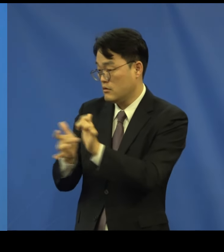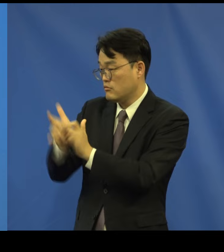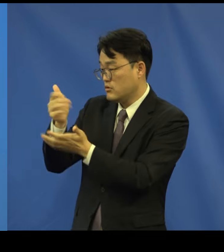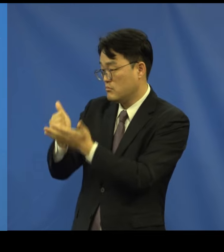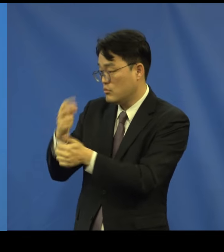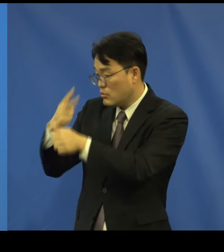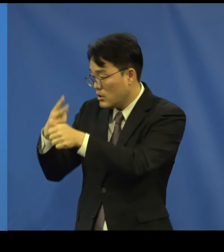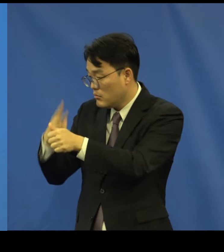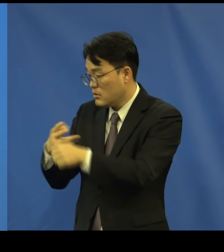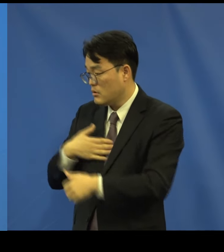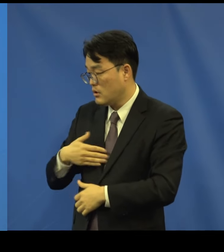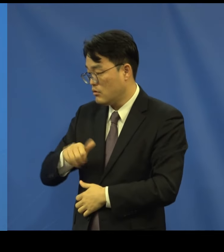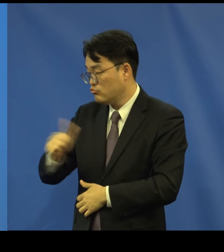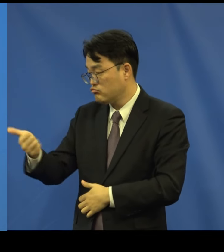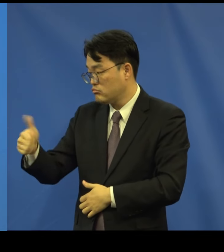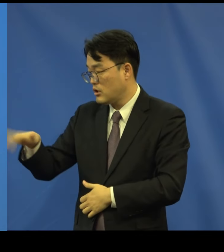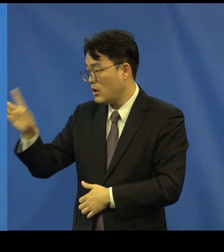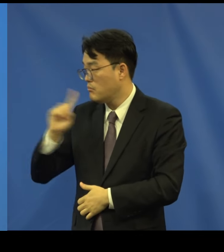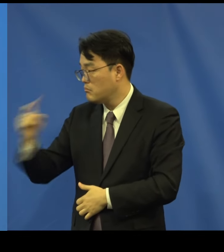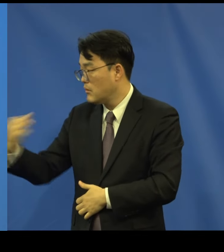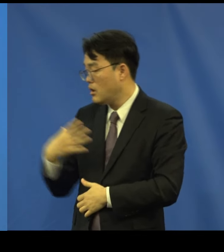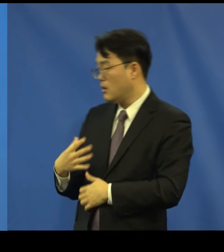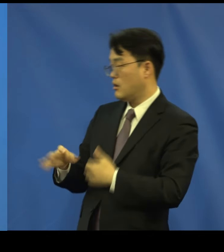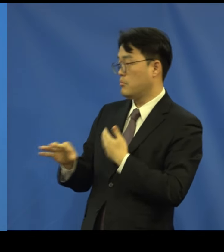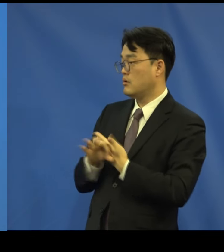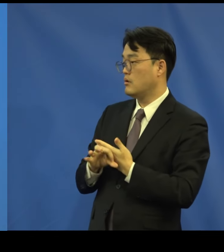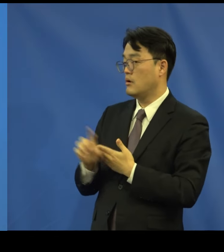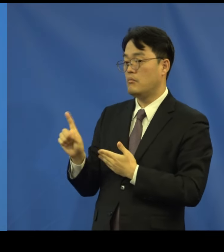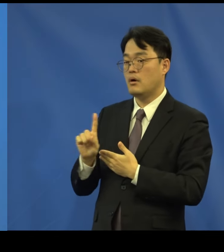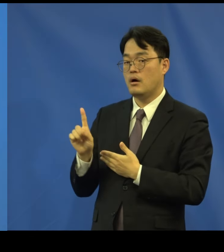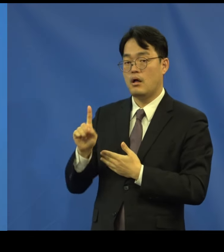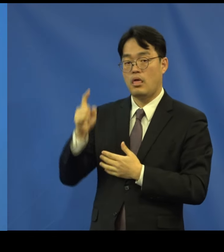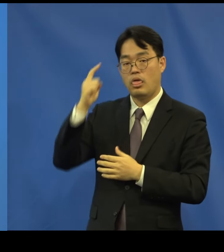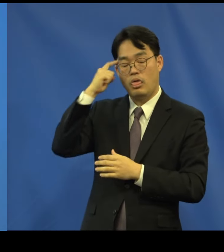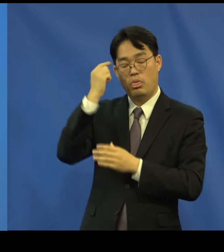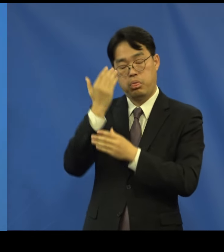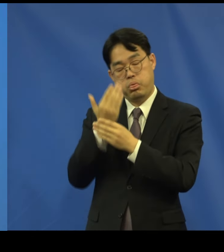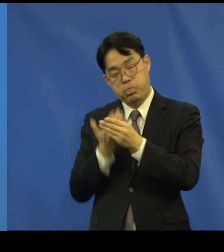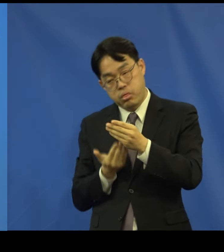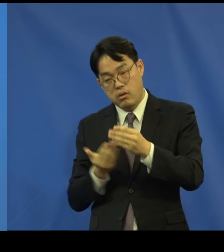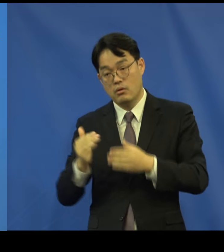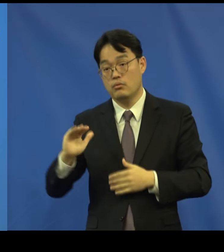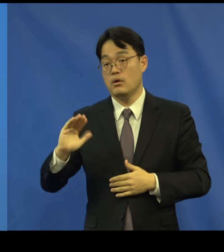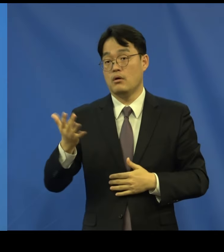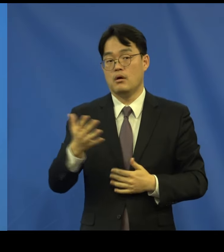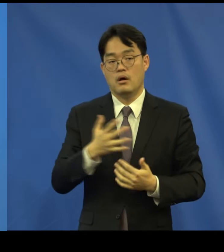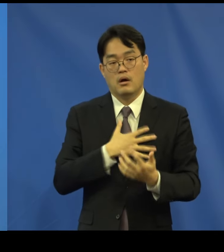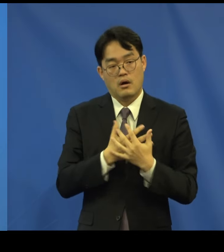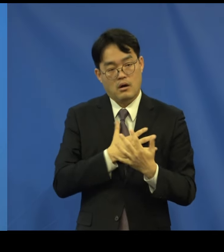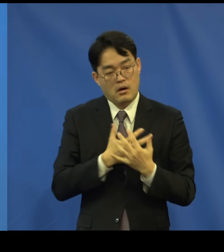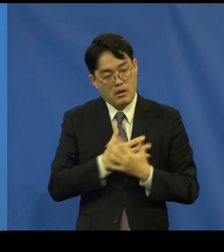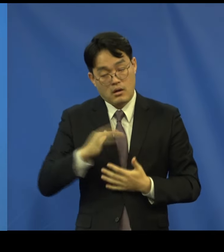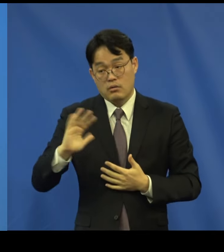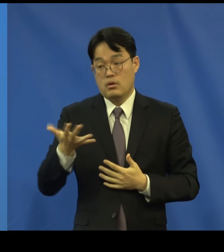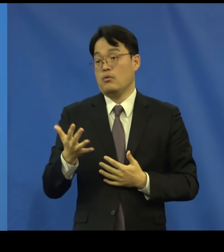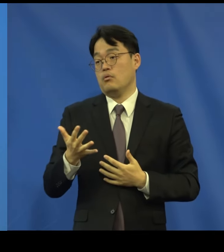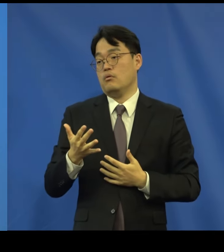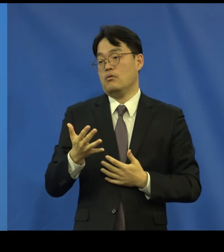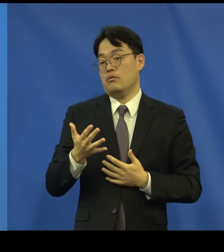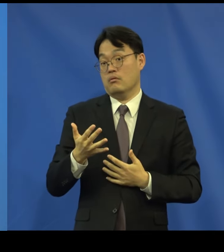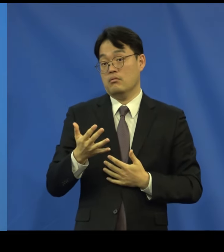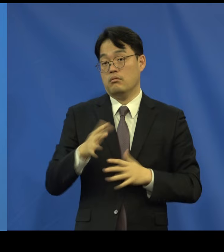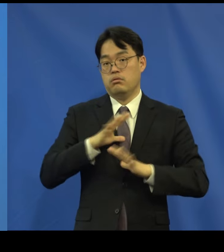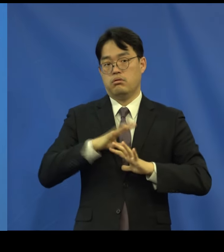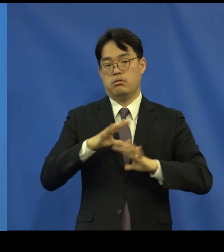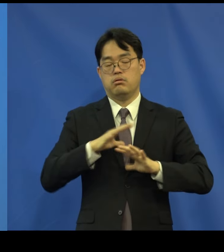무기력증이 찾아오고 그리고 판단이 무뎌집니다. 극도의 불안의 상태. 오늘 현대인들이 이 불안과